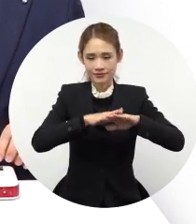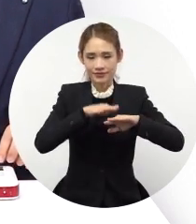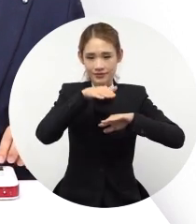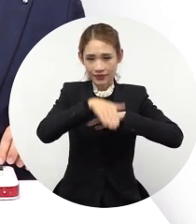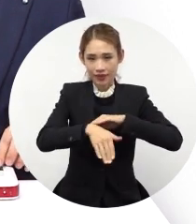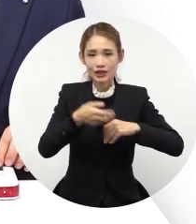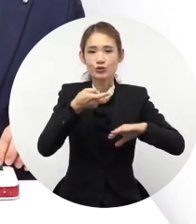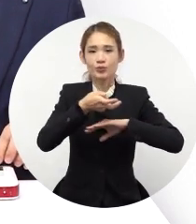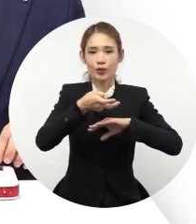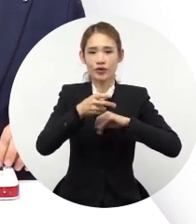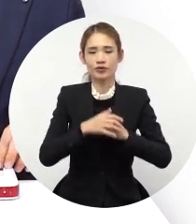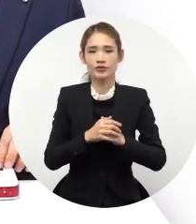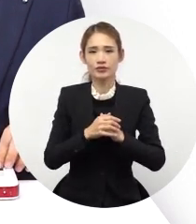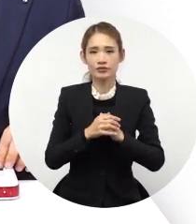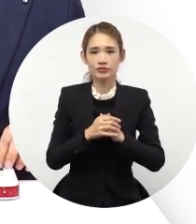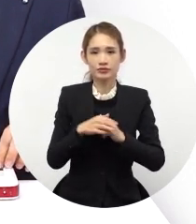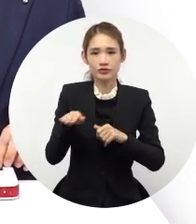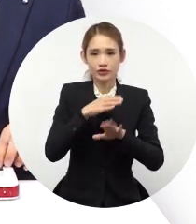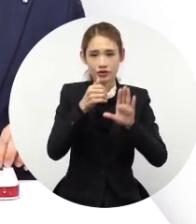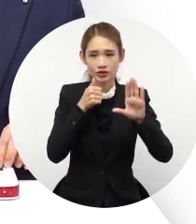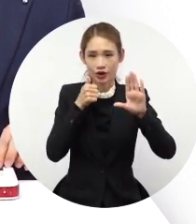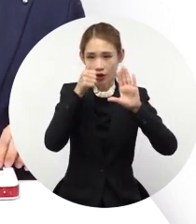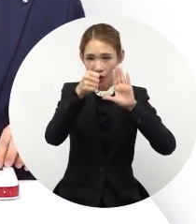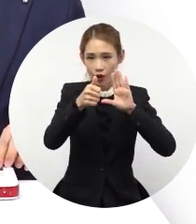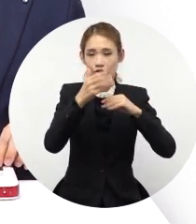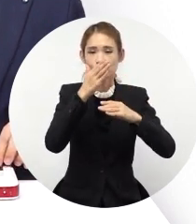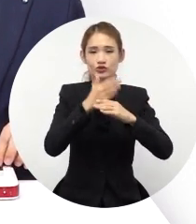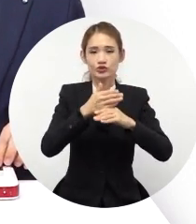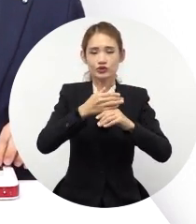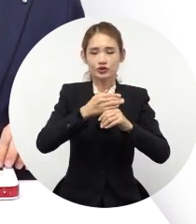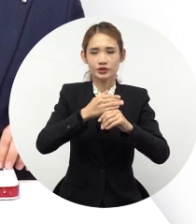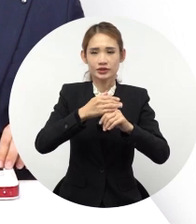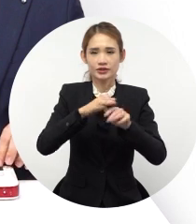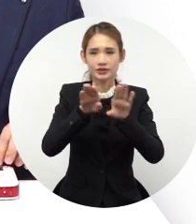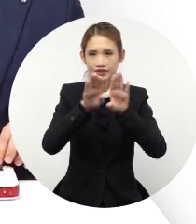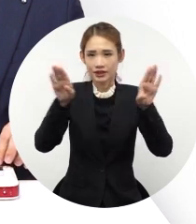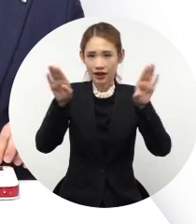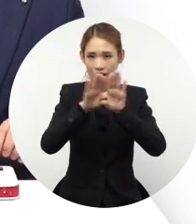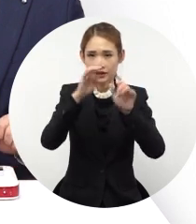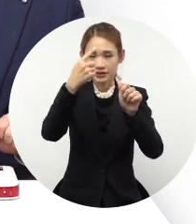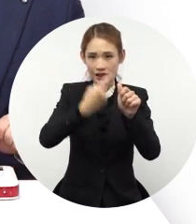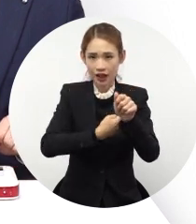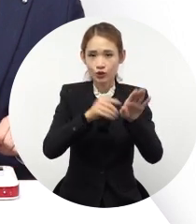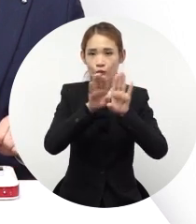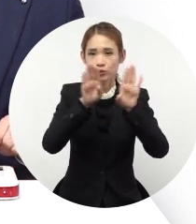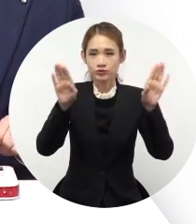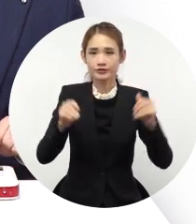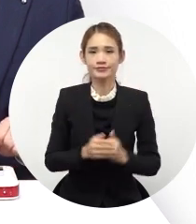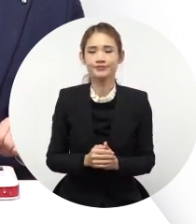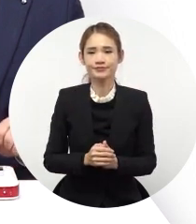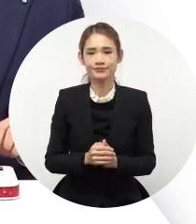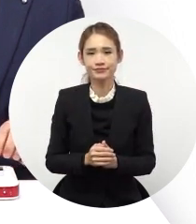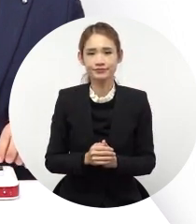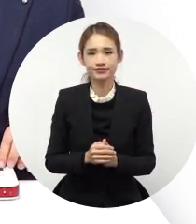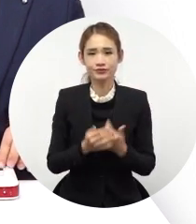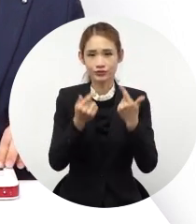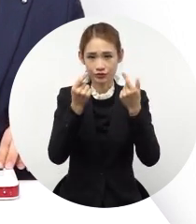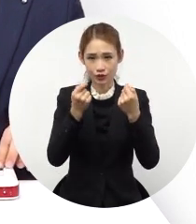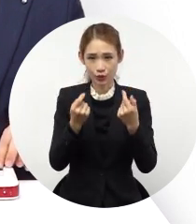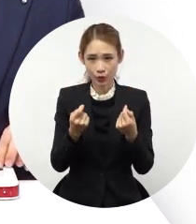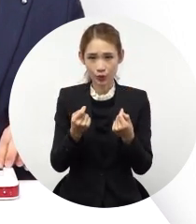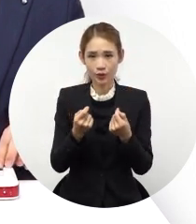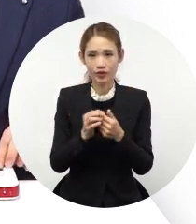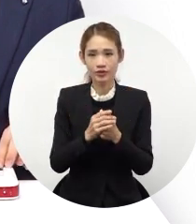저상버스, 그리고 우리가 많이 통과하고 있는 자동문 같은 경우도 유니버설 디자인과